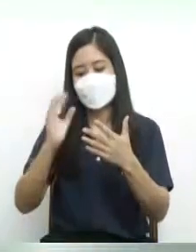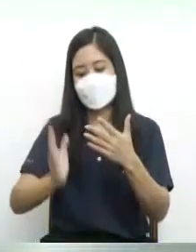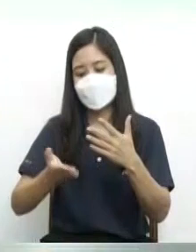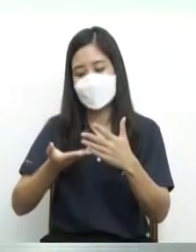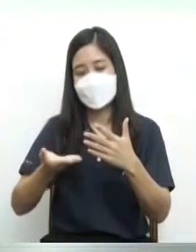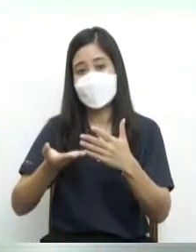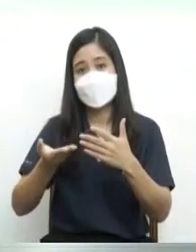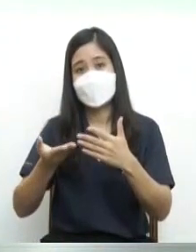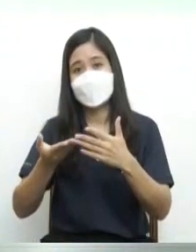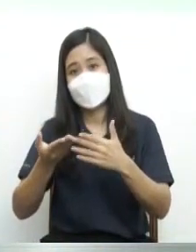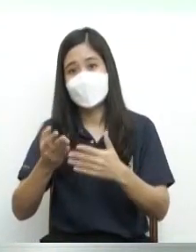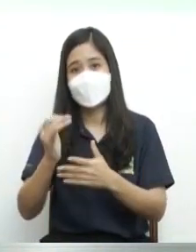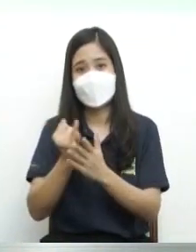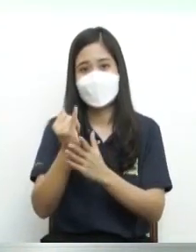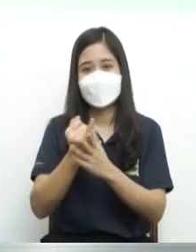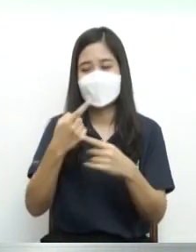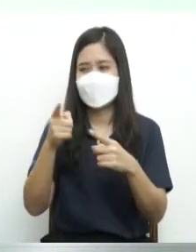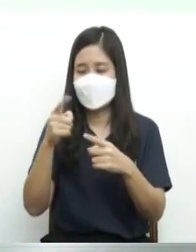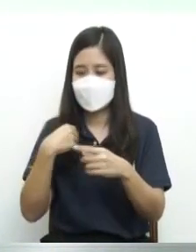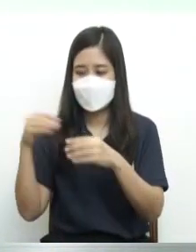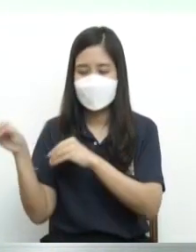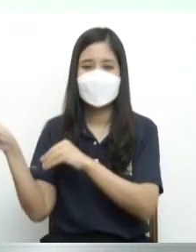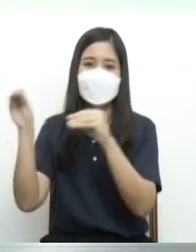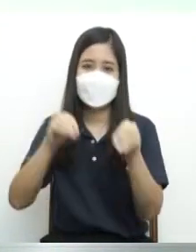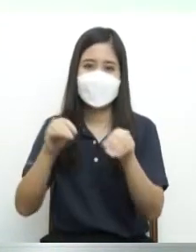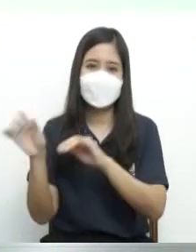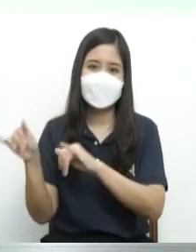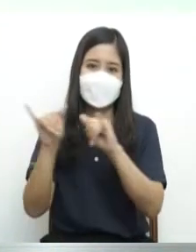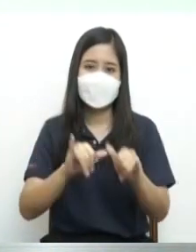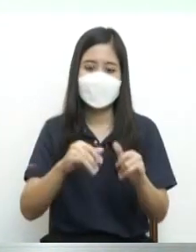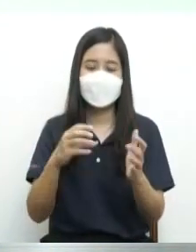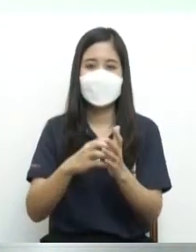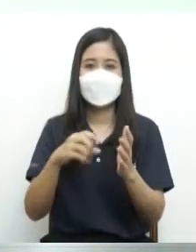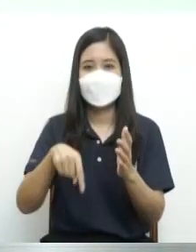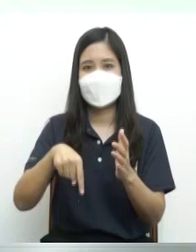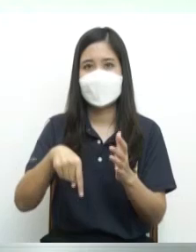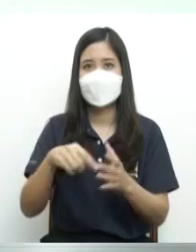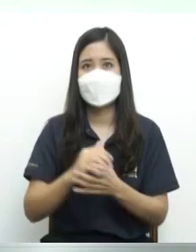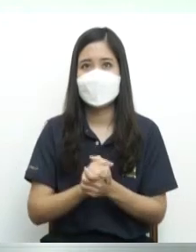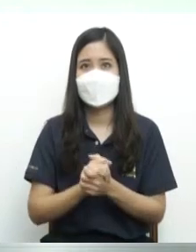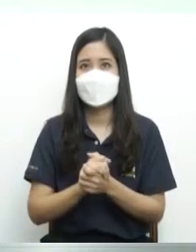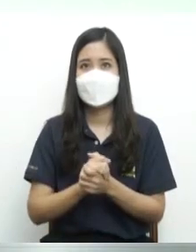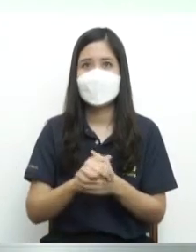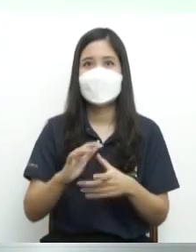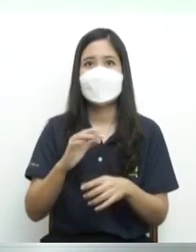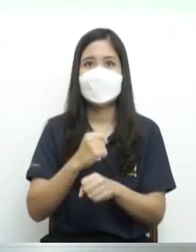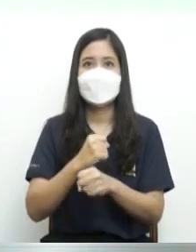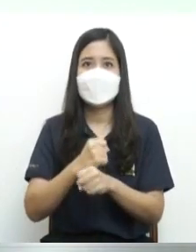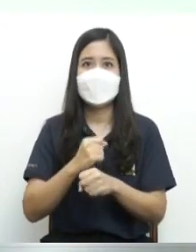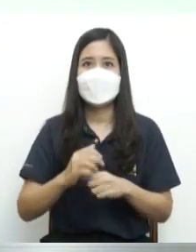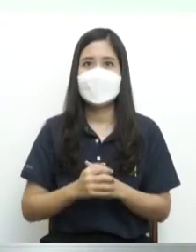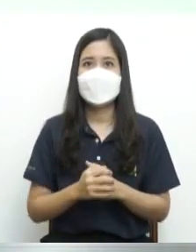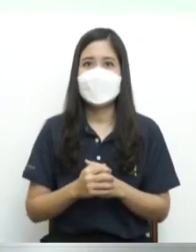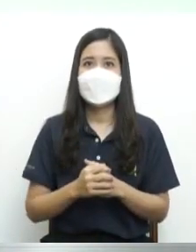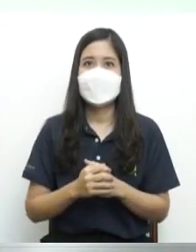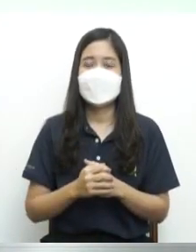ได้เป็นพออะไรเขาเรียกครูใหญ่ก็น่าจะดีแล้วเพราะเห็นครูใหญ่เขาใส่สมัยก่อนใส่สามขีดเราก็ตั้งหรือเรา